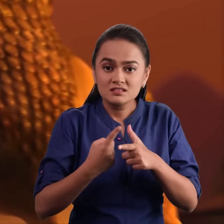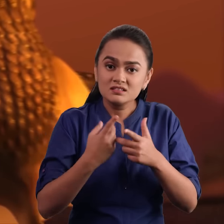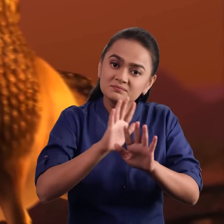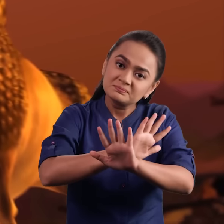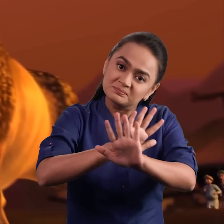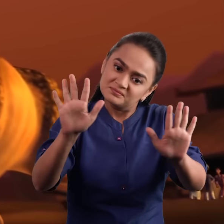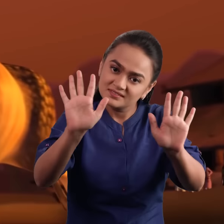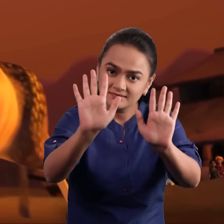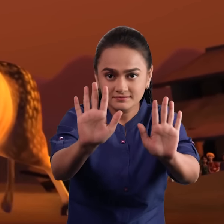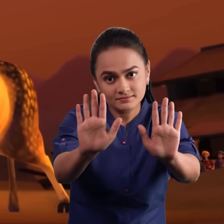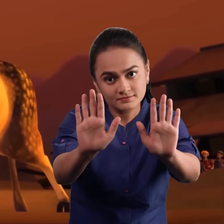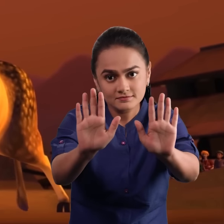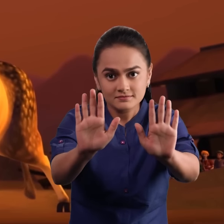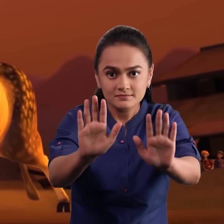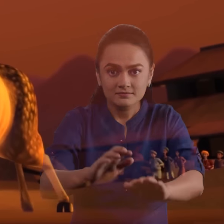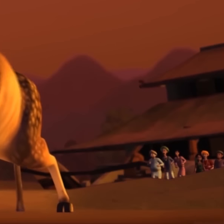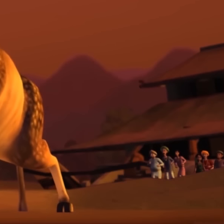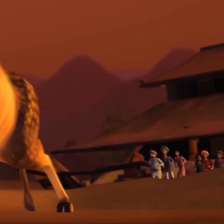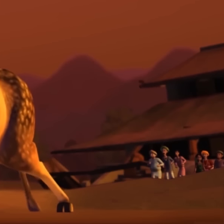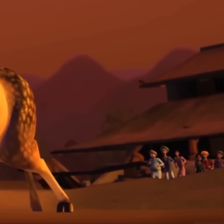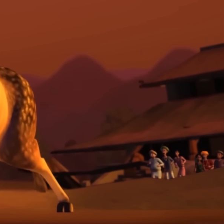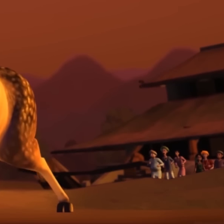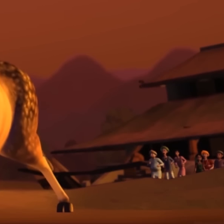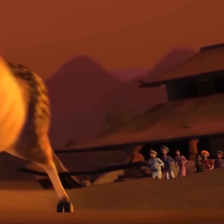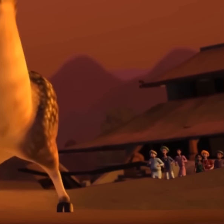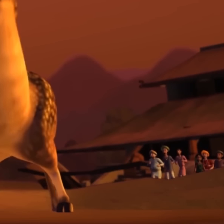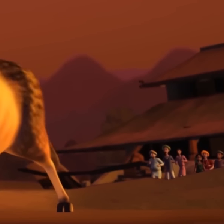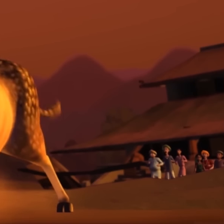मजाक बहुत हो गया बालक।